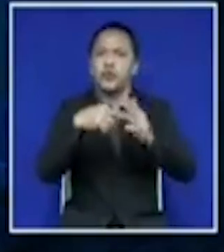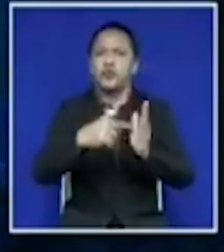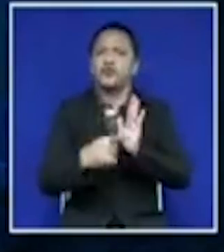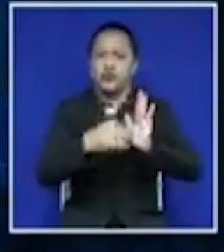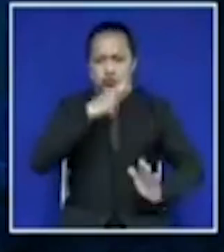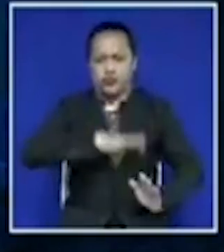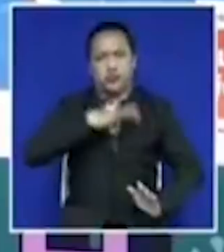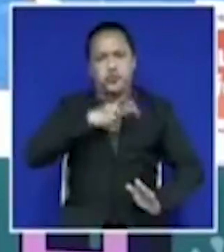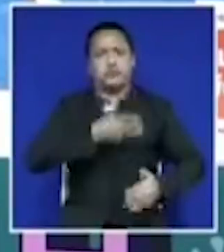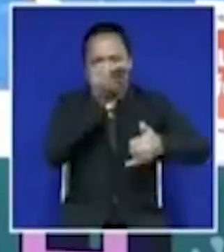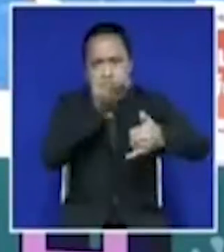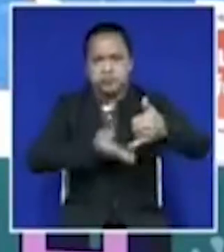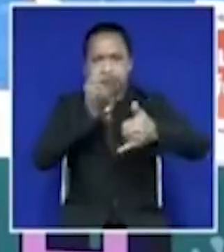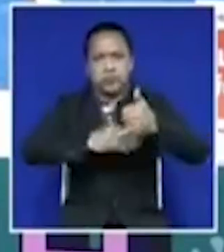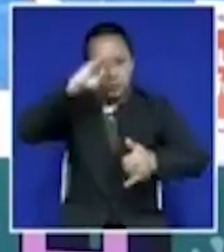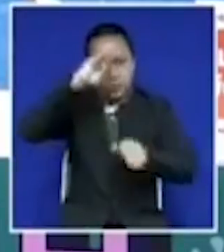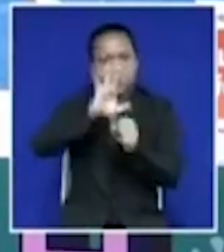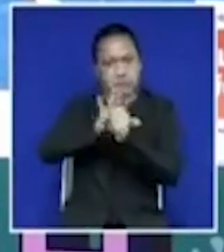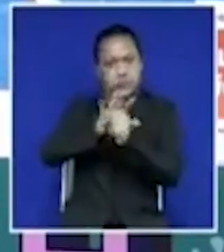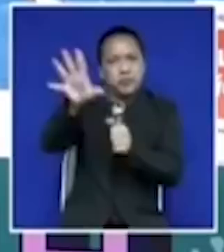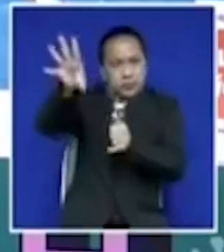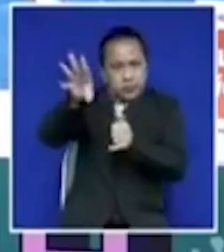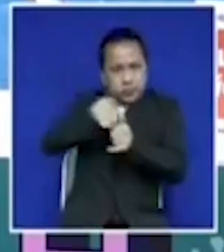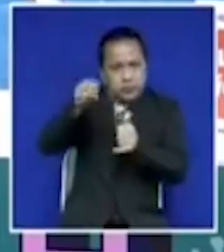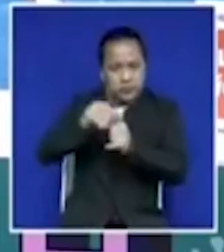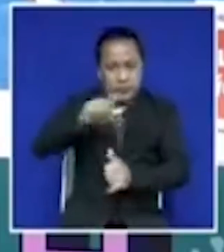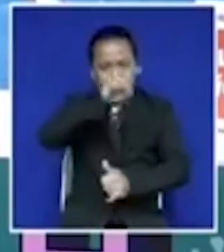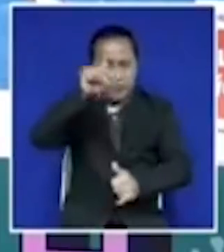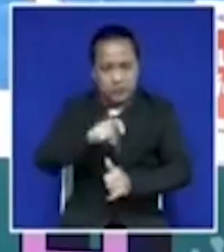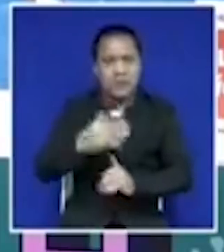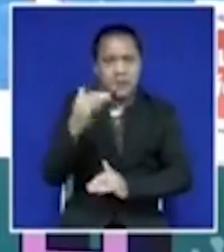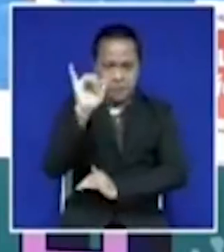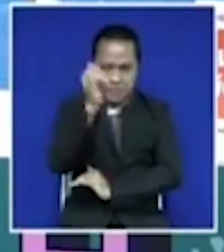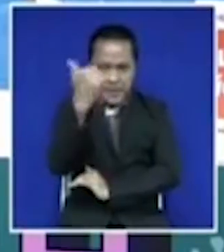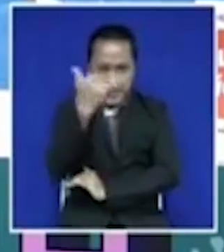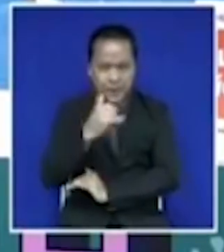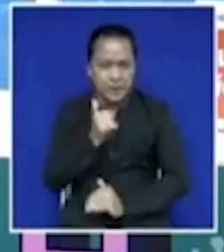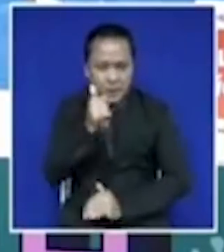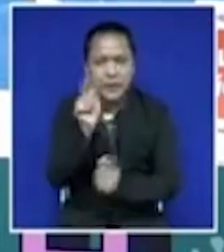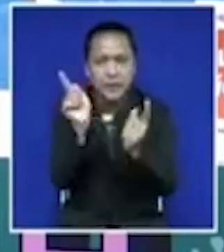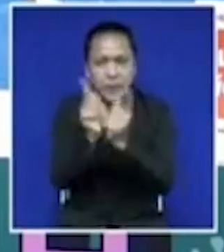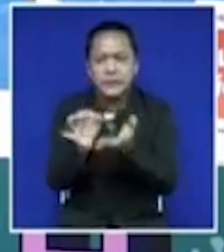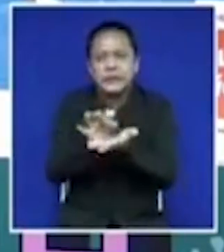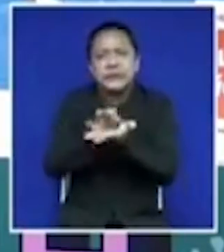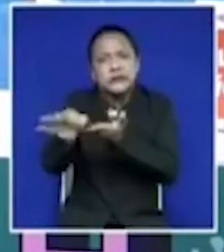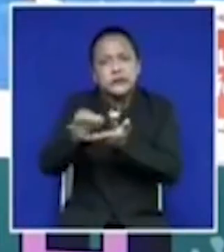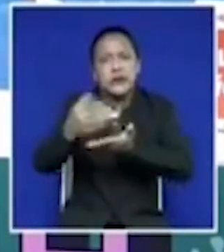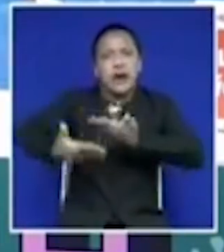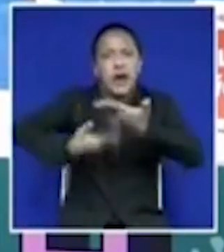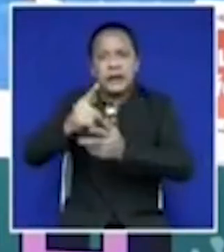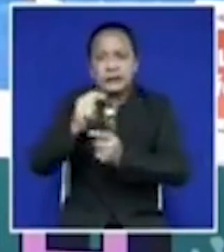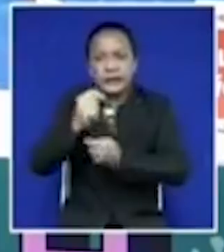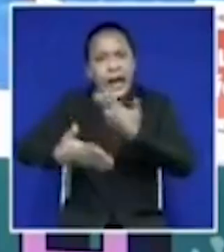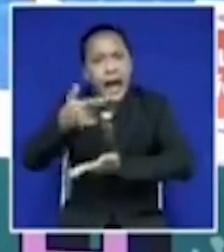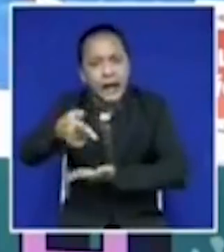างๆเข้ามาให้ท่านผู้ชมที่สงสัยว่าตัวเองจะเป็นหรือมีโอกาสที่ได้เข้าไปสัมผัสไปซื้อของไปตลาดส